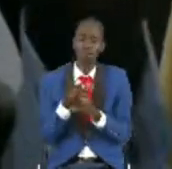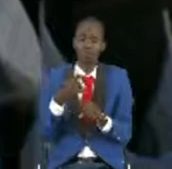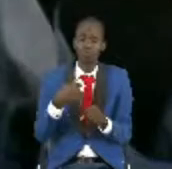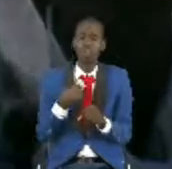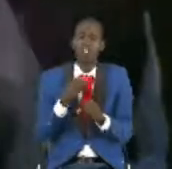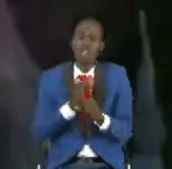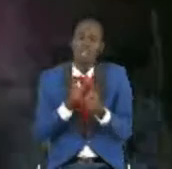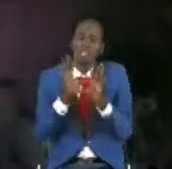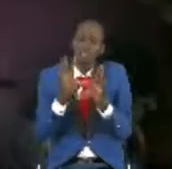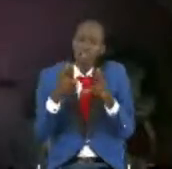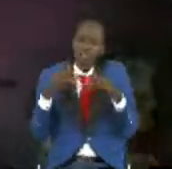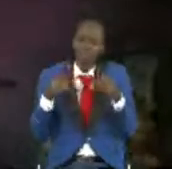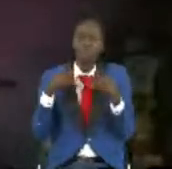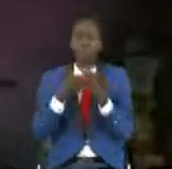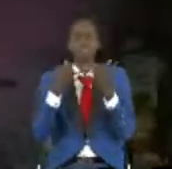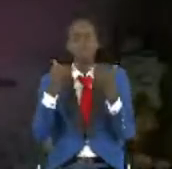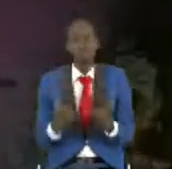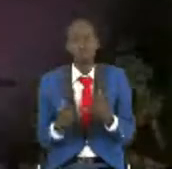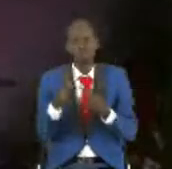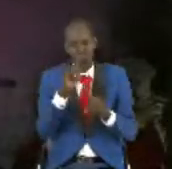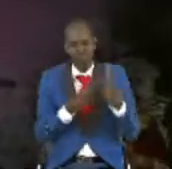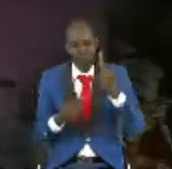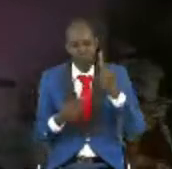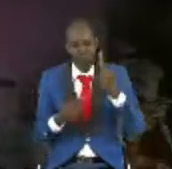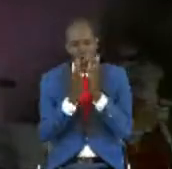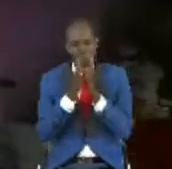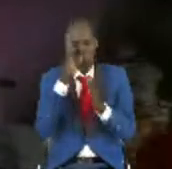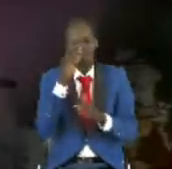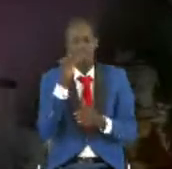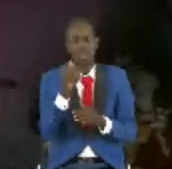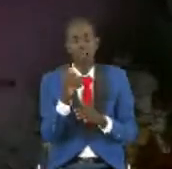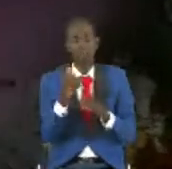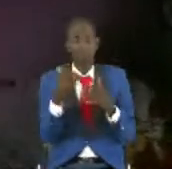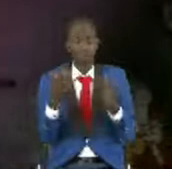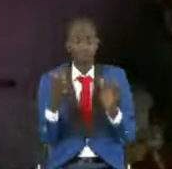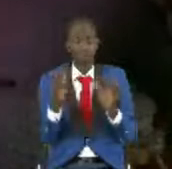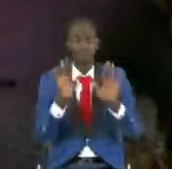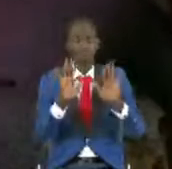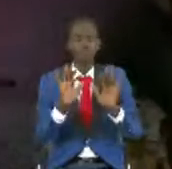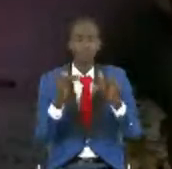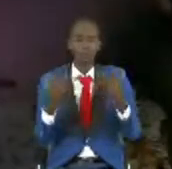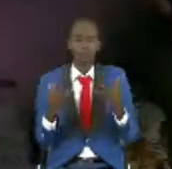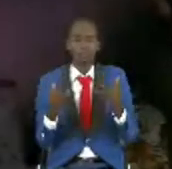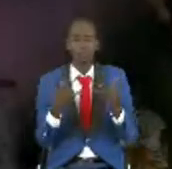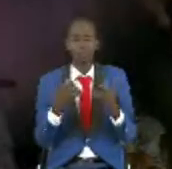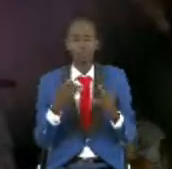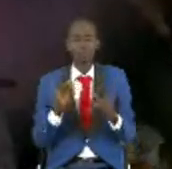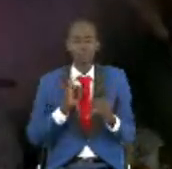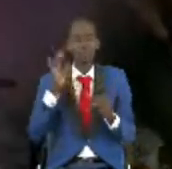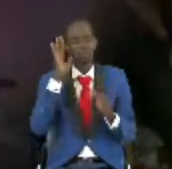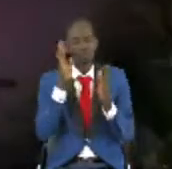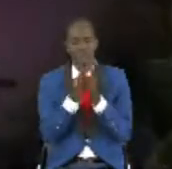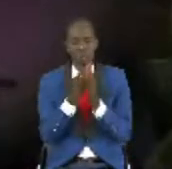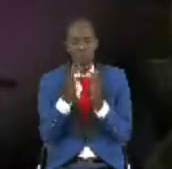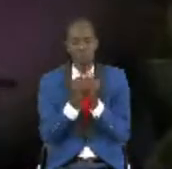reçois maintenant. Comme tu te lèves, je vais prier avec toi. Lève ta main, là